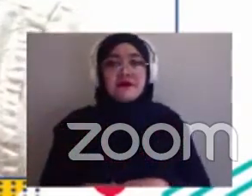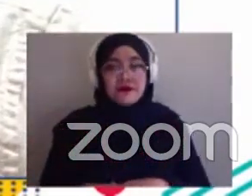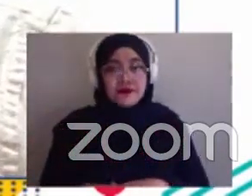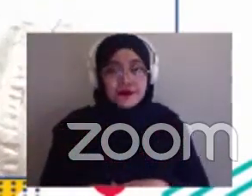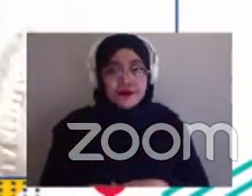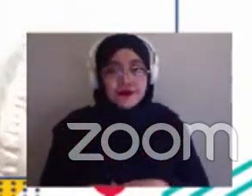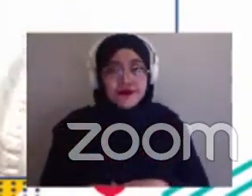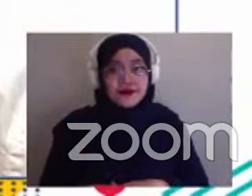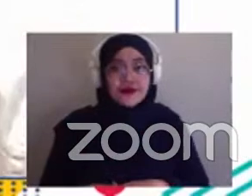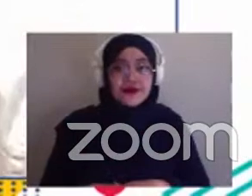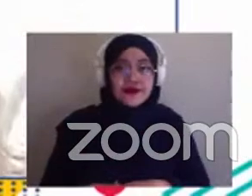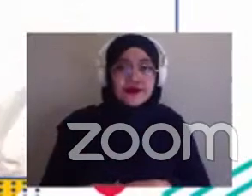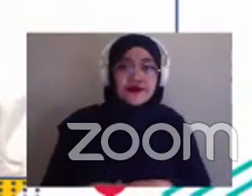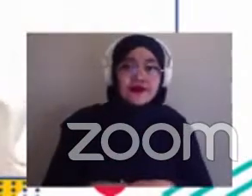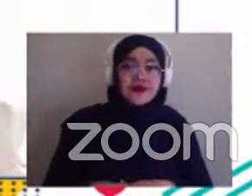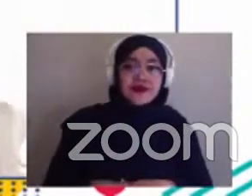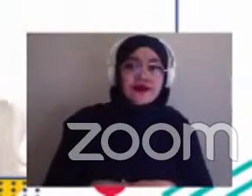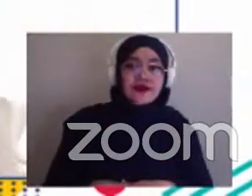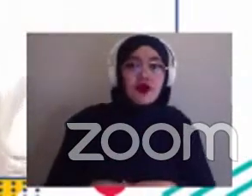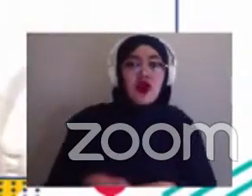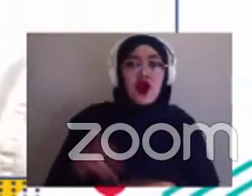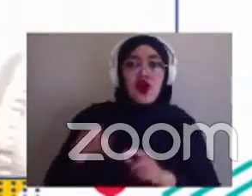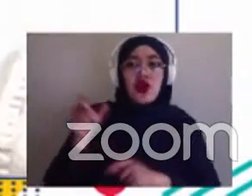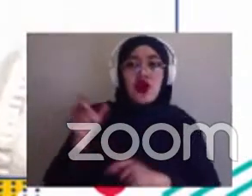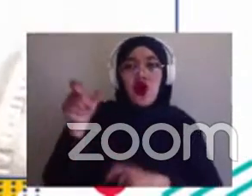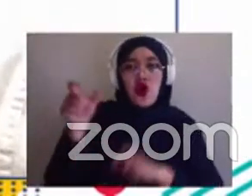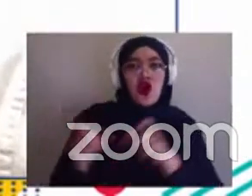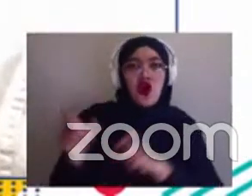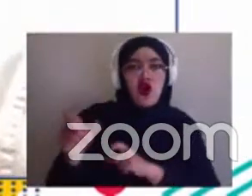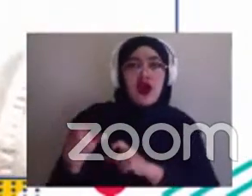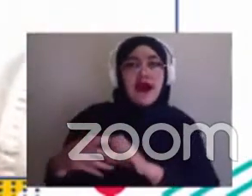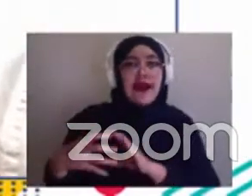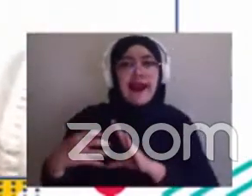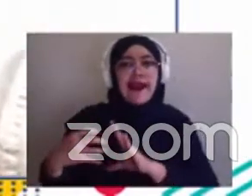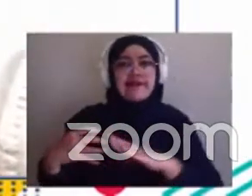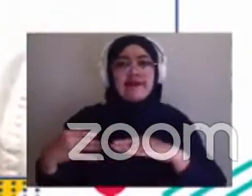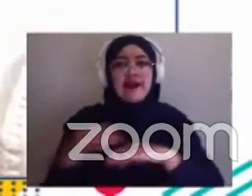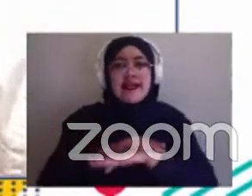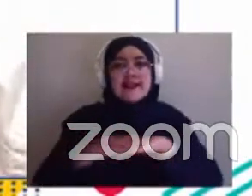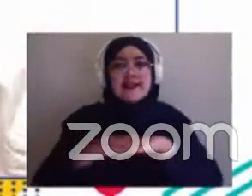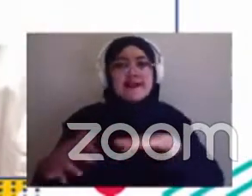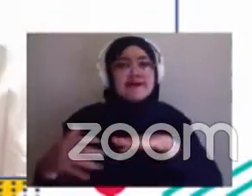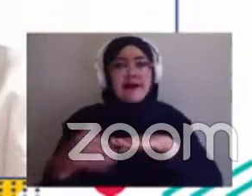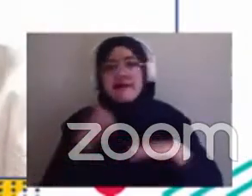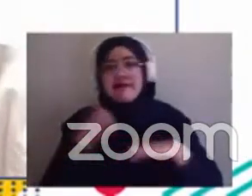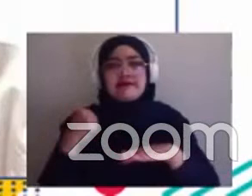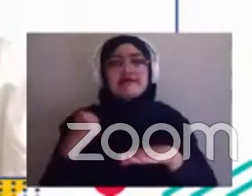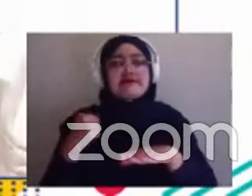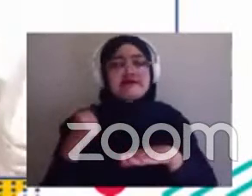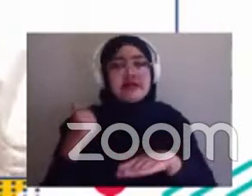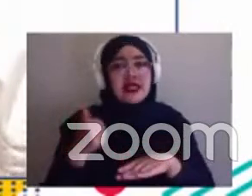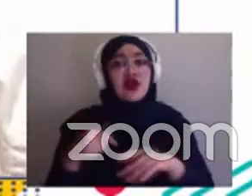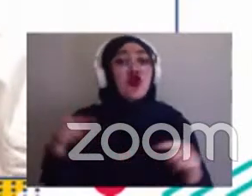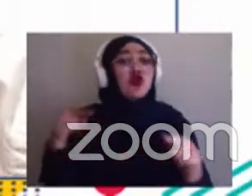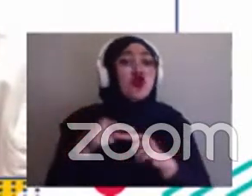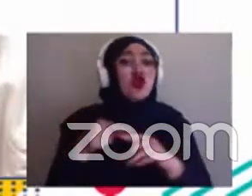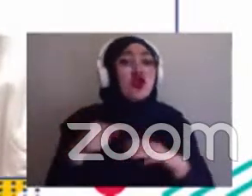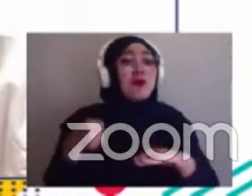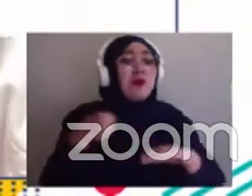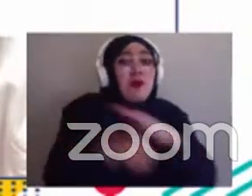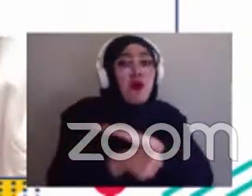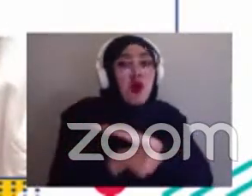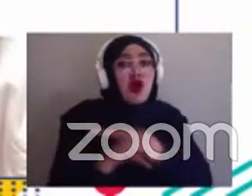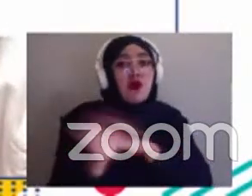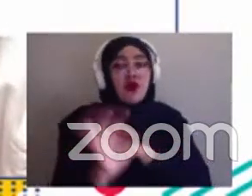engineers yang punya kemampuan untuk melakukan sistem hacking. Tujuannya adalah bukan membobol, tapi untuk